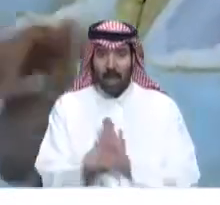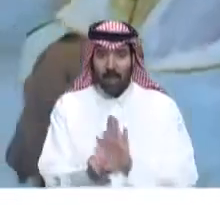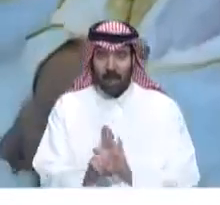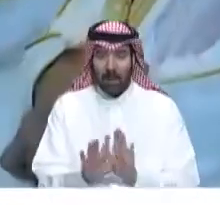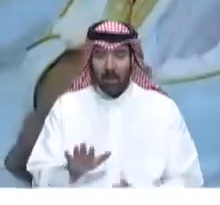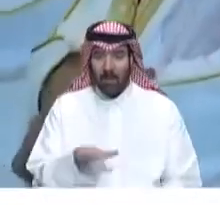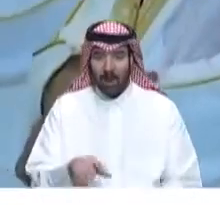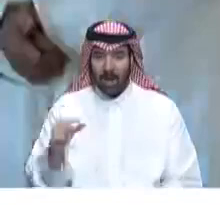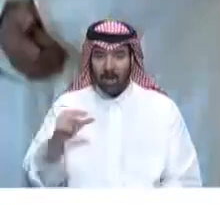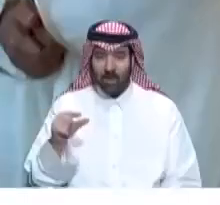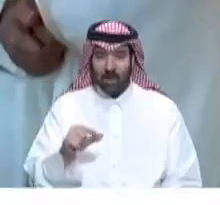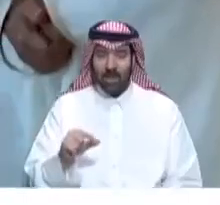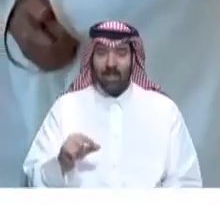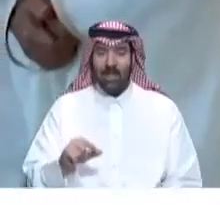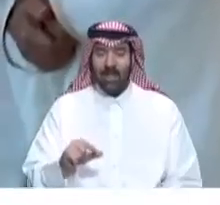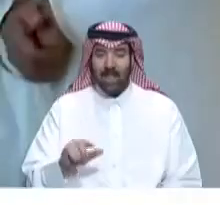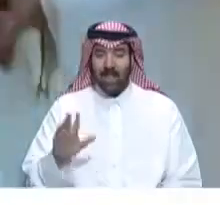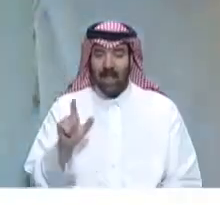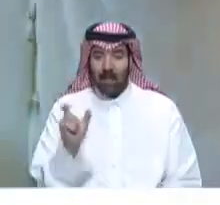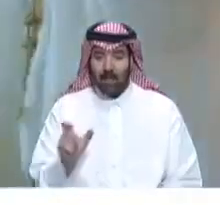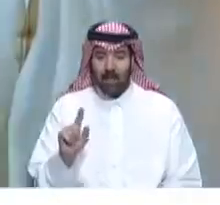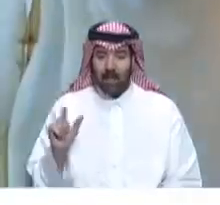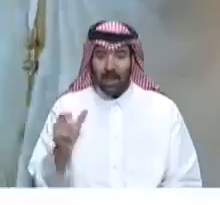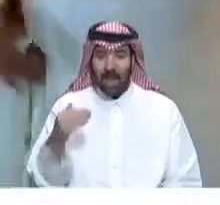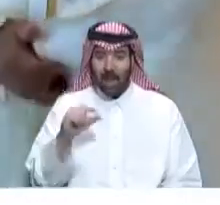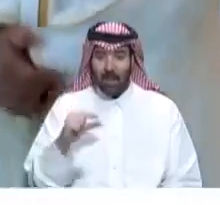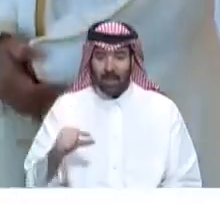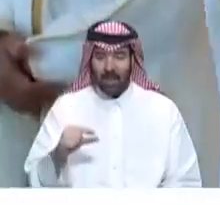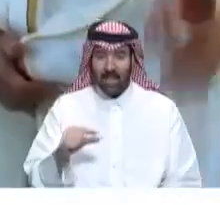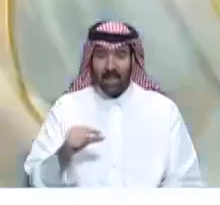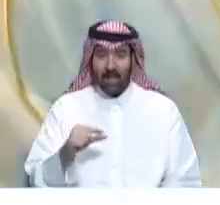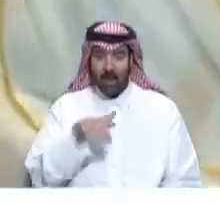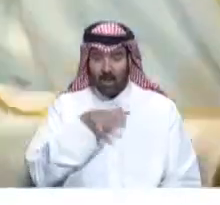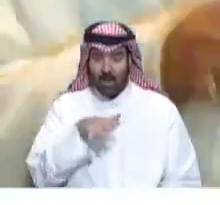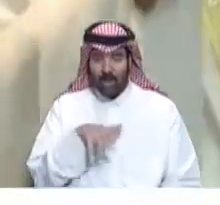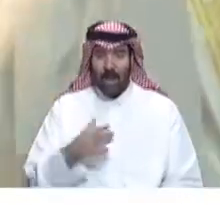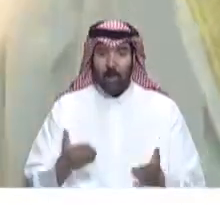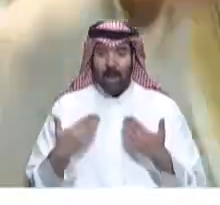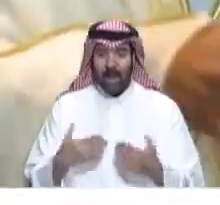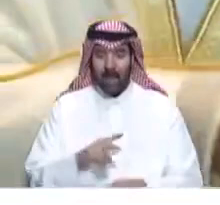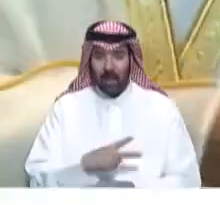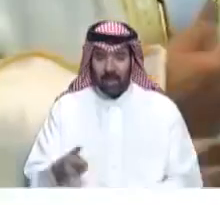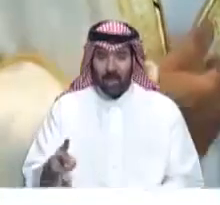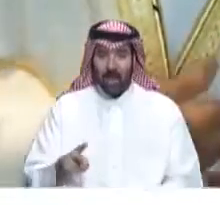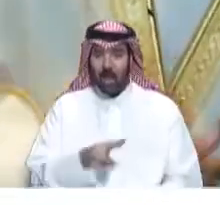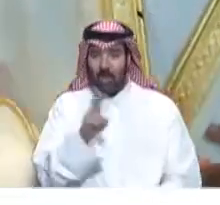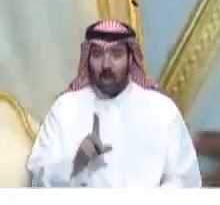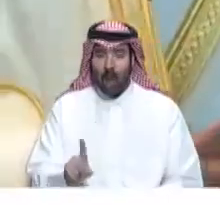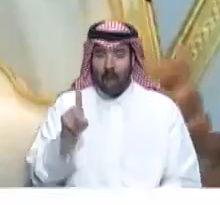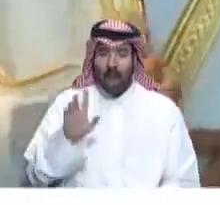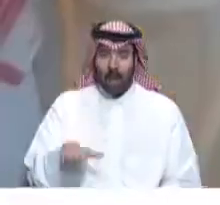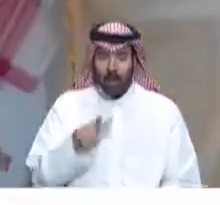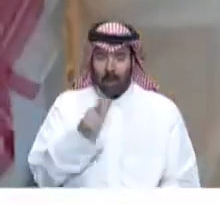المصلين الشيخ الدكتور صالح بن حميد إمام وخطيب المسجد الحرام، وأوصى بن حميد المسلمين بتقوى الله عز